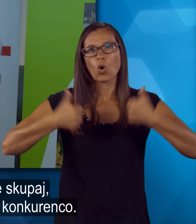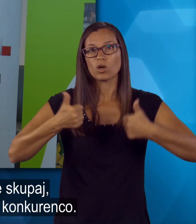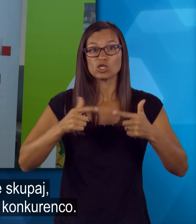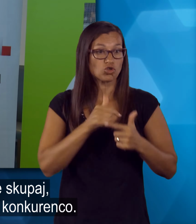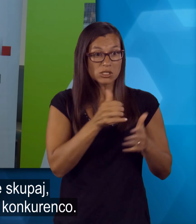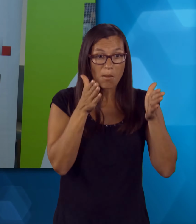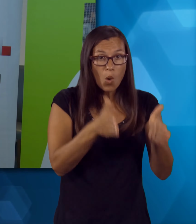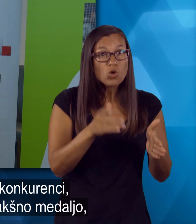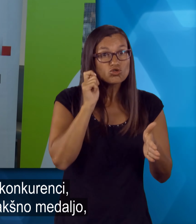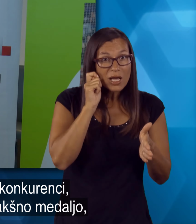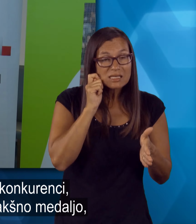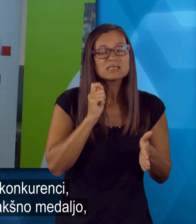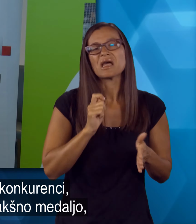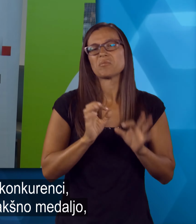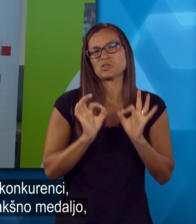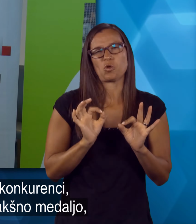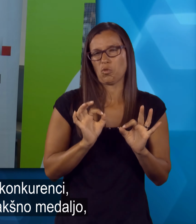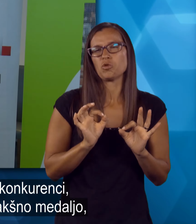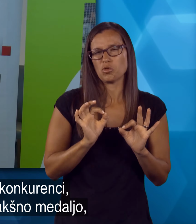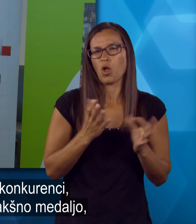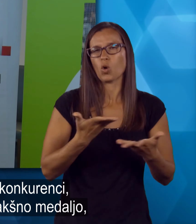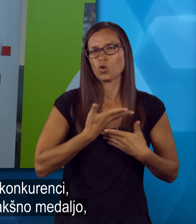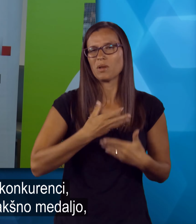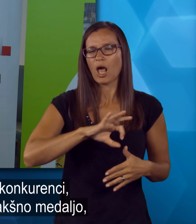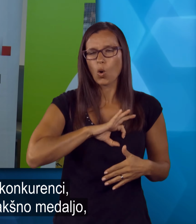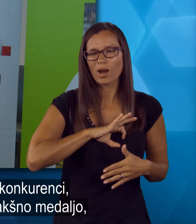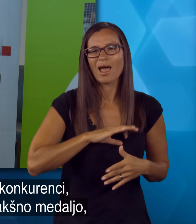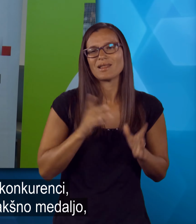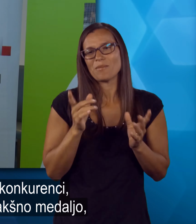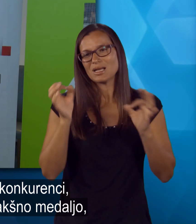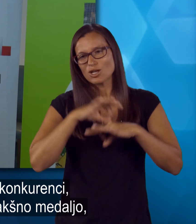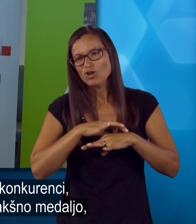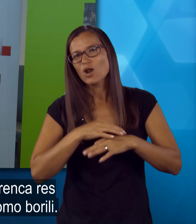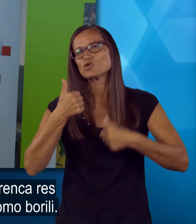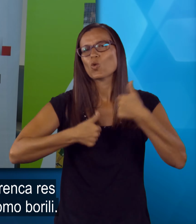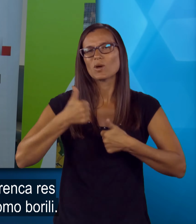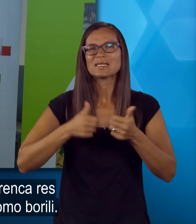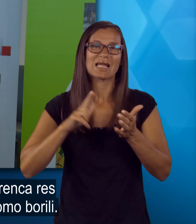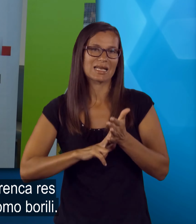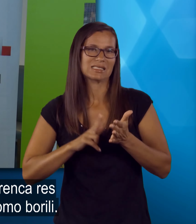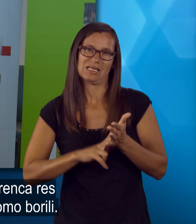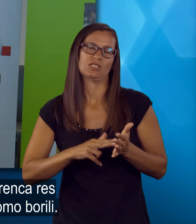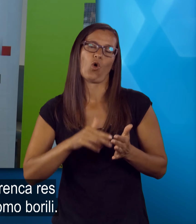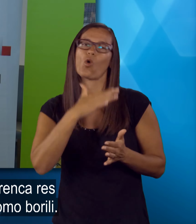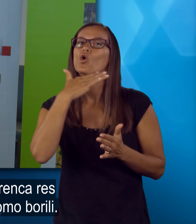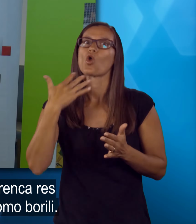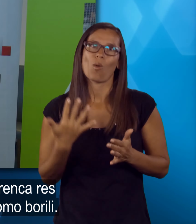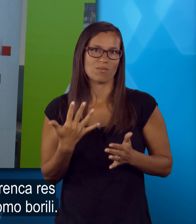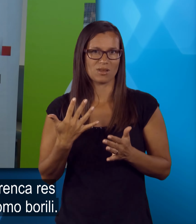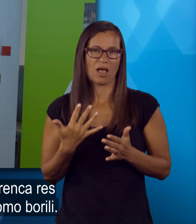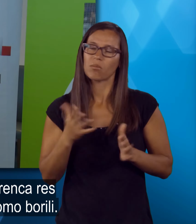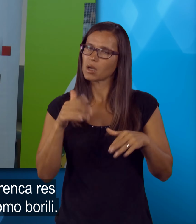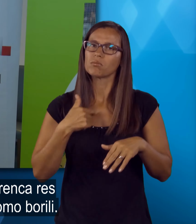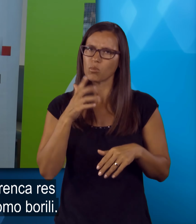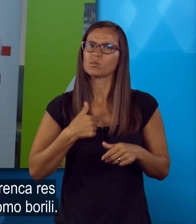konkurenco. Če bi bila med ženskimi, bi se skoraj vedno vrnila s kašno medaljo. Tako je konkurenca res